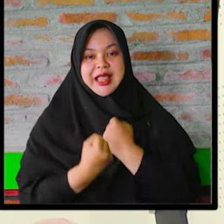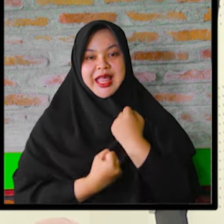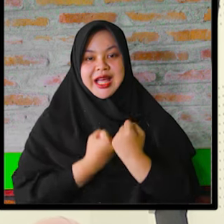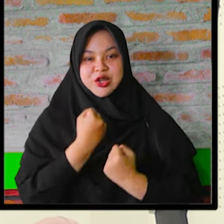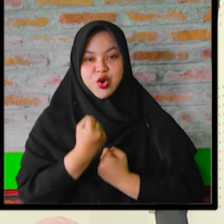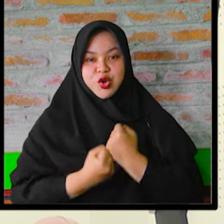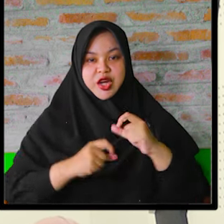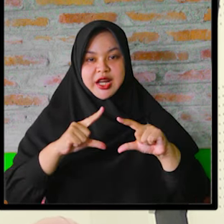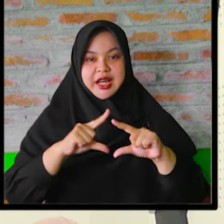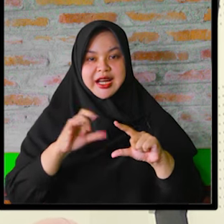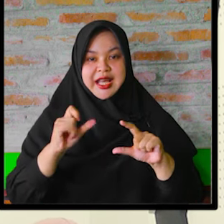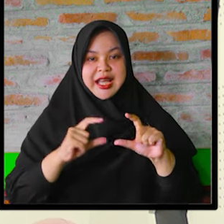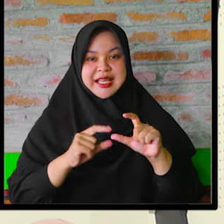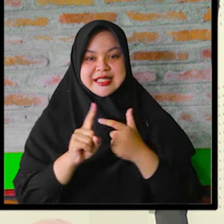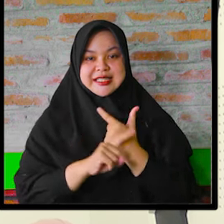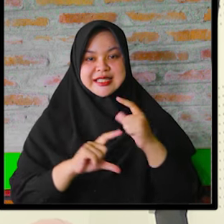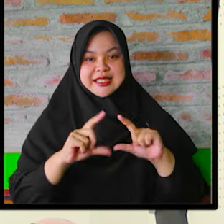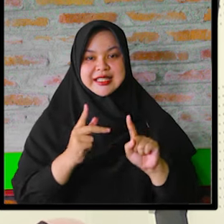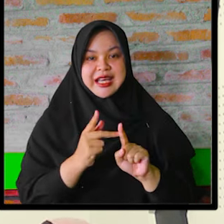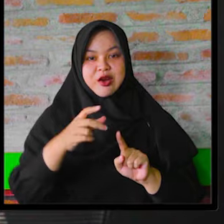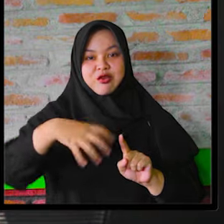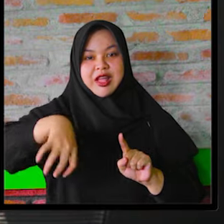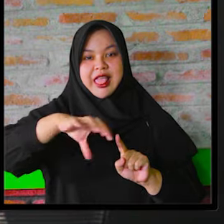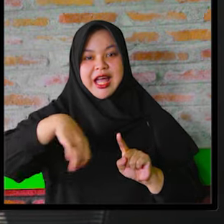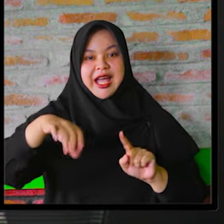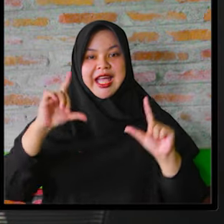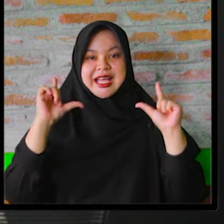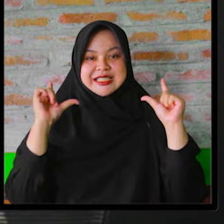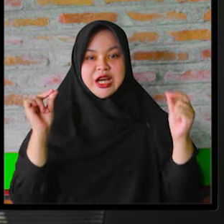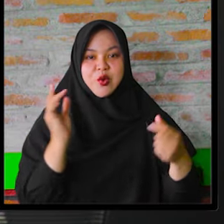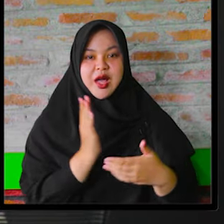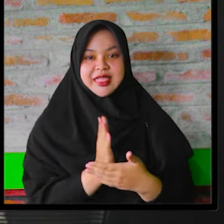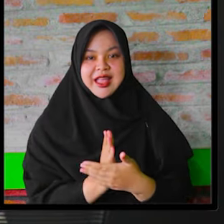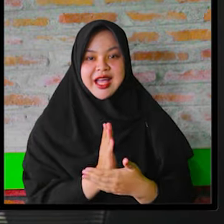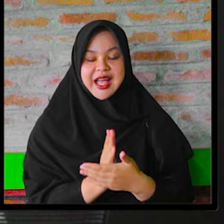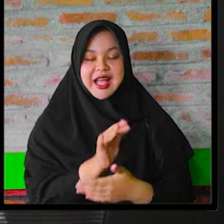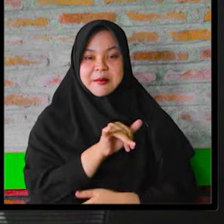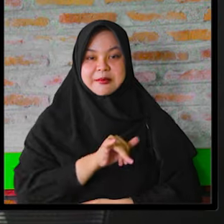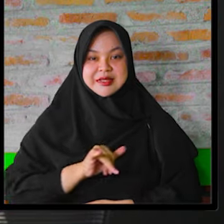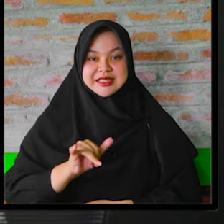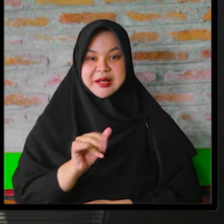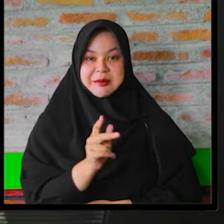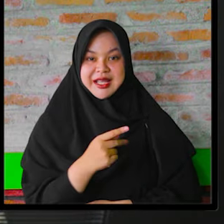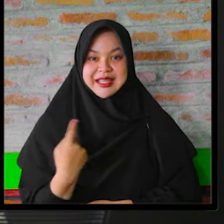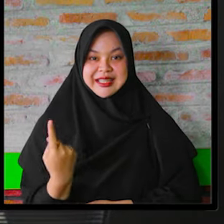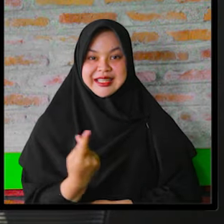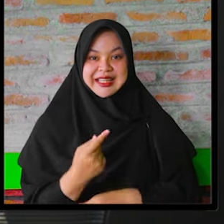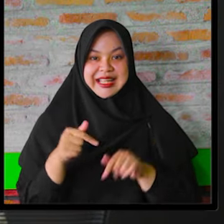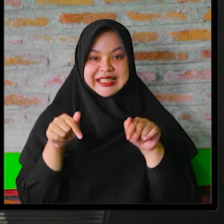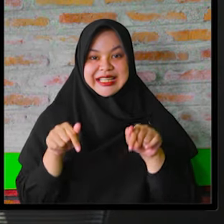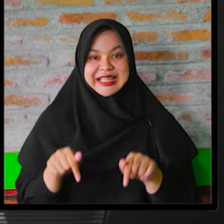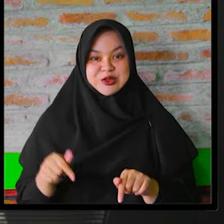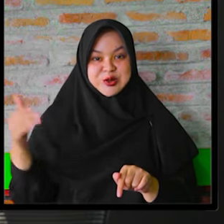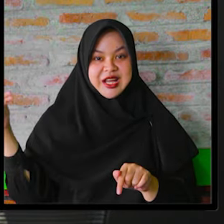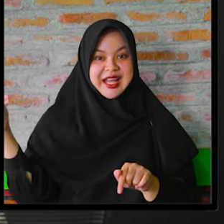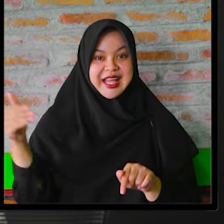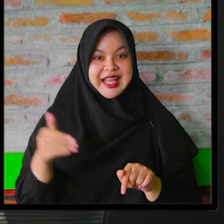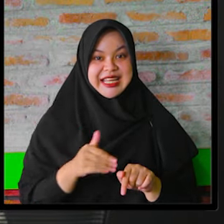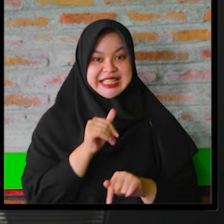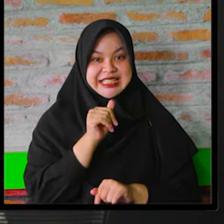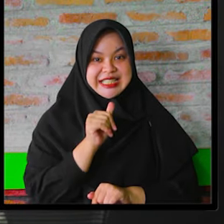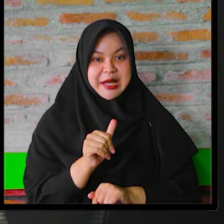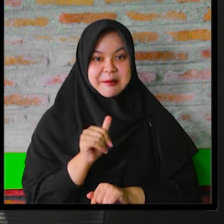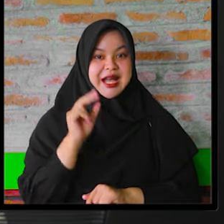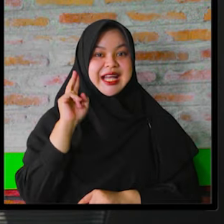Aisyah wilayah Jawa Tengah nah bersama dengan kita Pada kali ini telah hadir